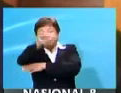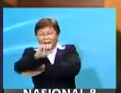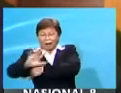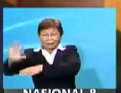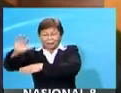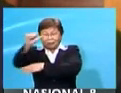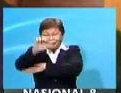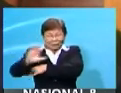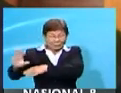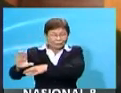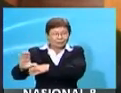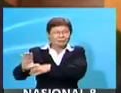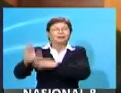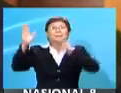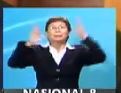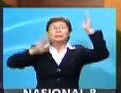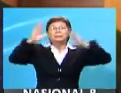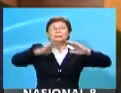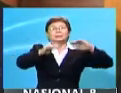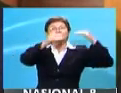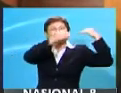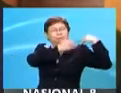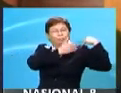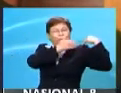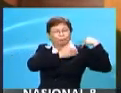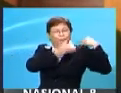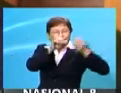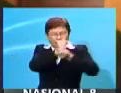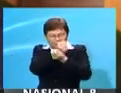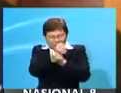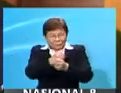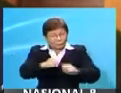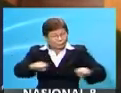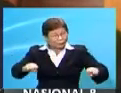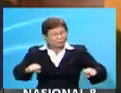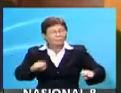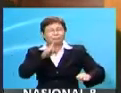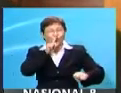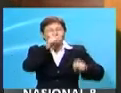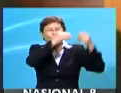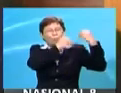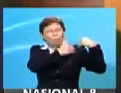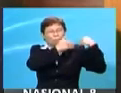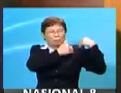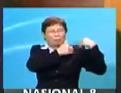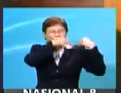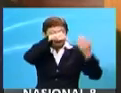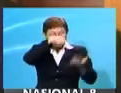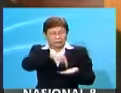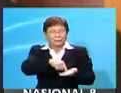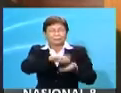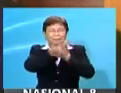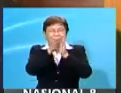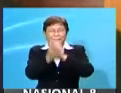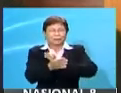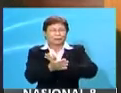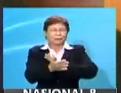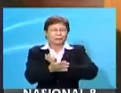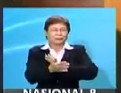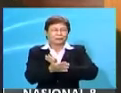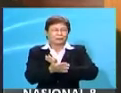kerusi keselamatan Majlis b-banga bersatu tentulah peranan-peranan yang ini akan menjadikan kan